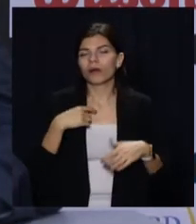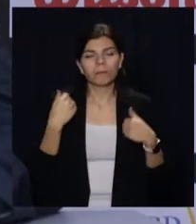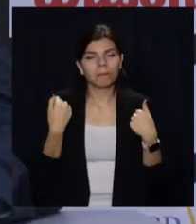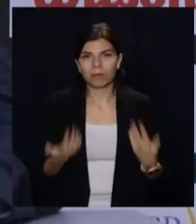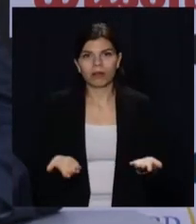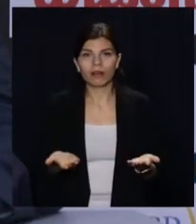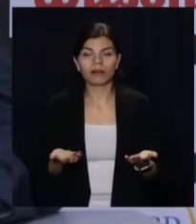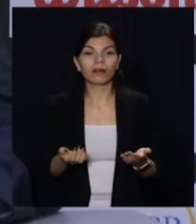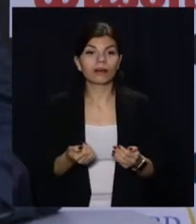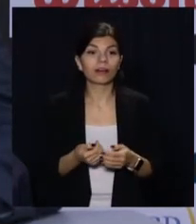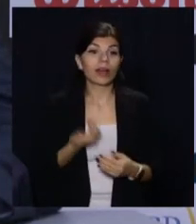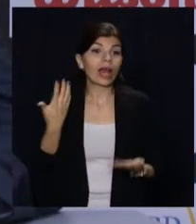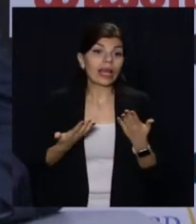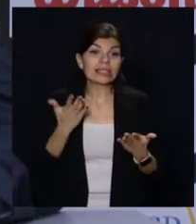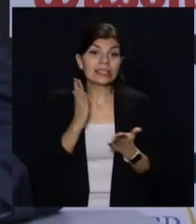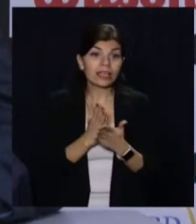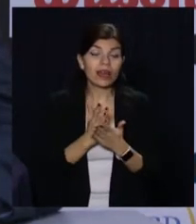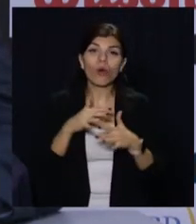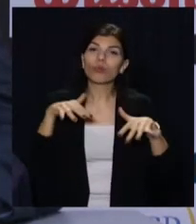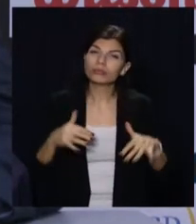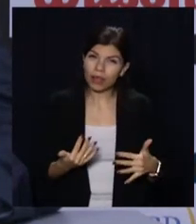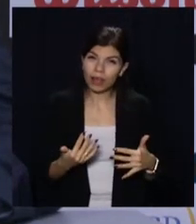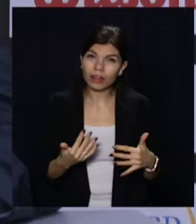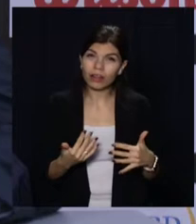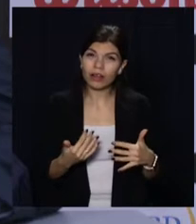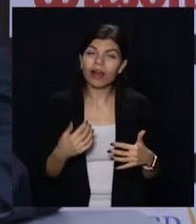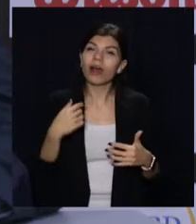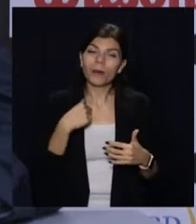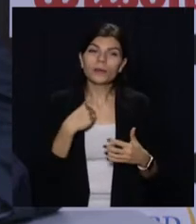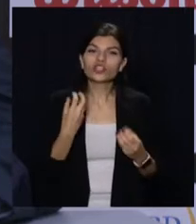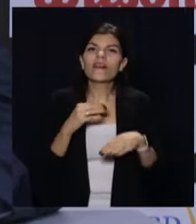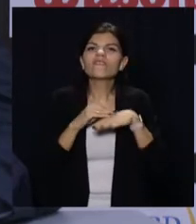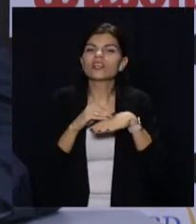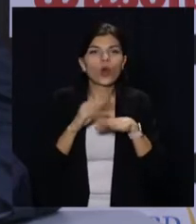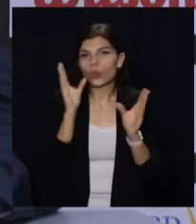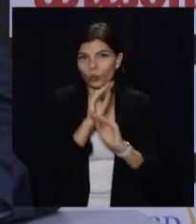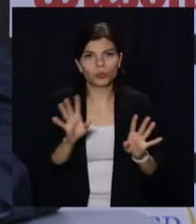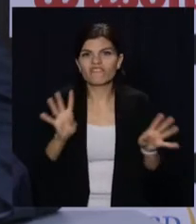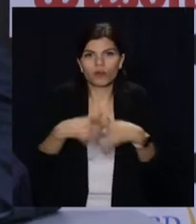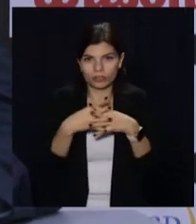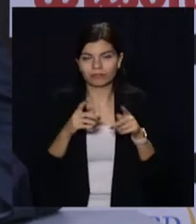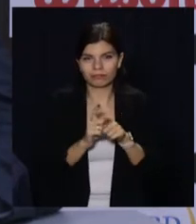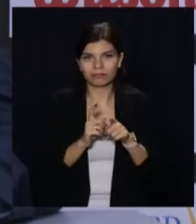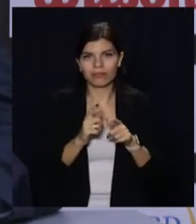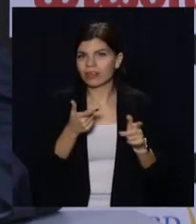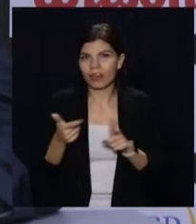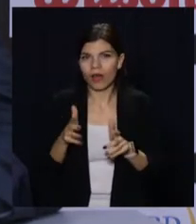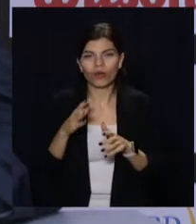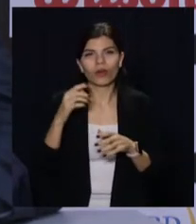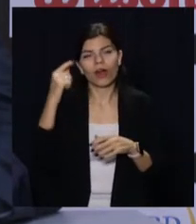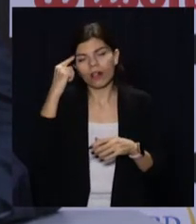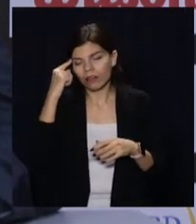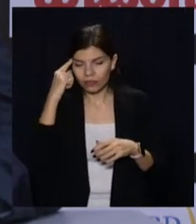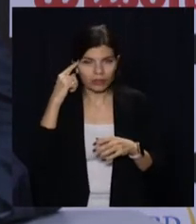Просто, если есть какая-то усталость, мы еще физически не совсем готовы, мы с головами не